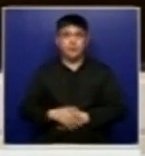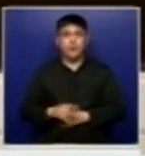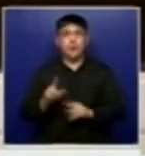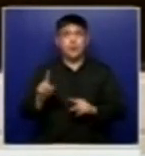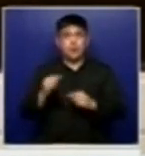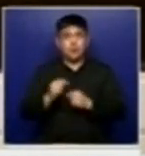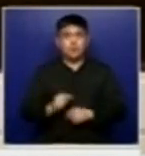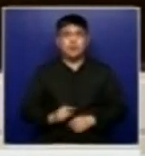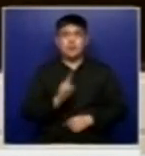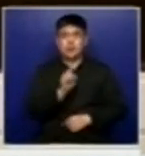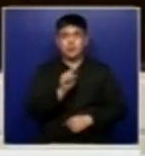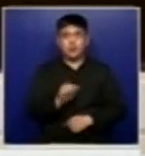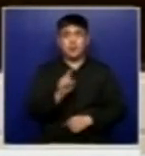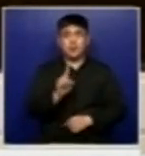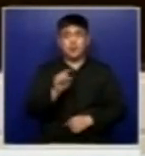1.1.2